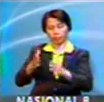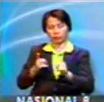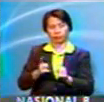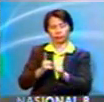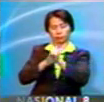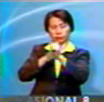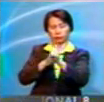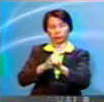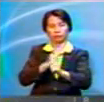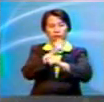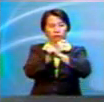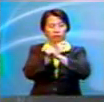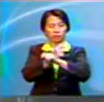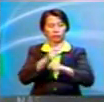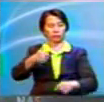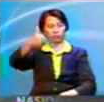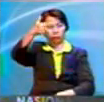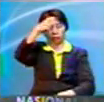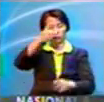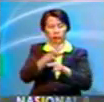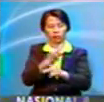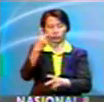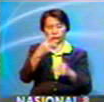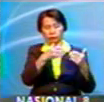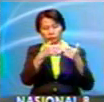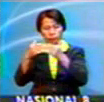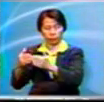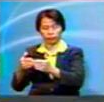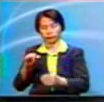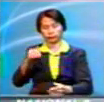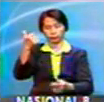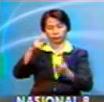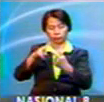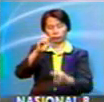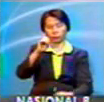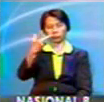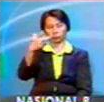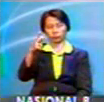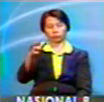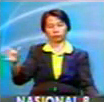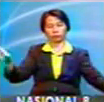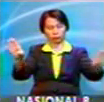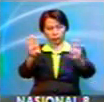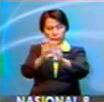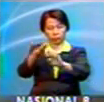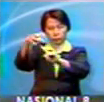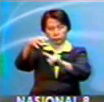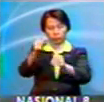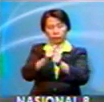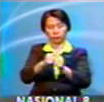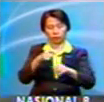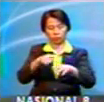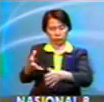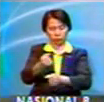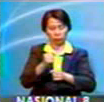pertama mempertahankan gelaran juara untuk kali kedua berturut-turut. Juara 2013 ini menutup kejohanan dengan